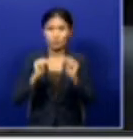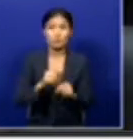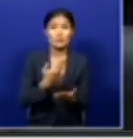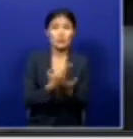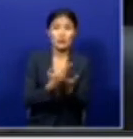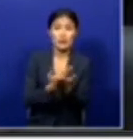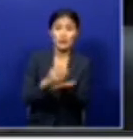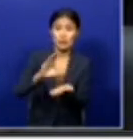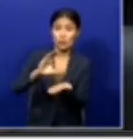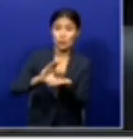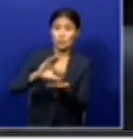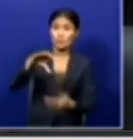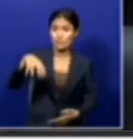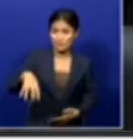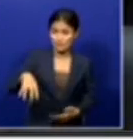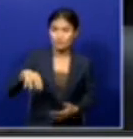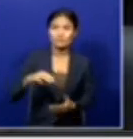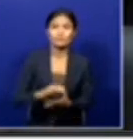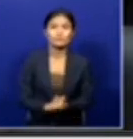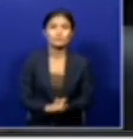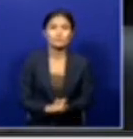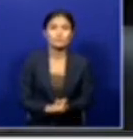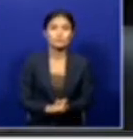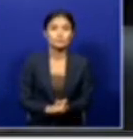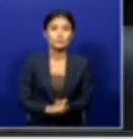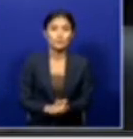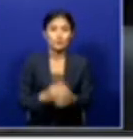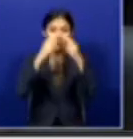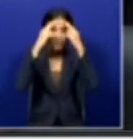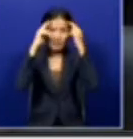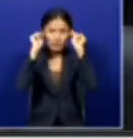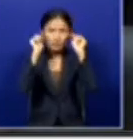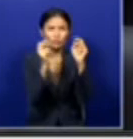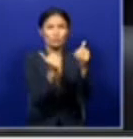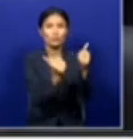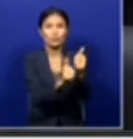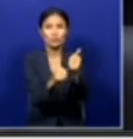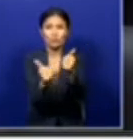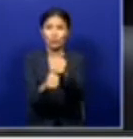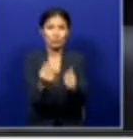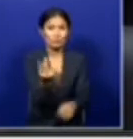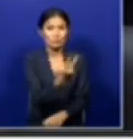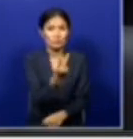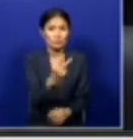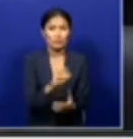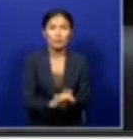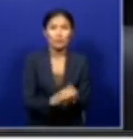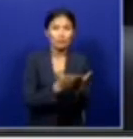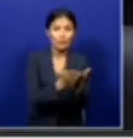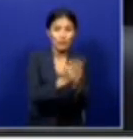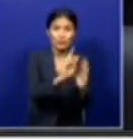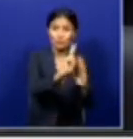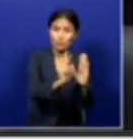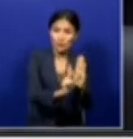ณรวมถึงท่านรองนายกทั้งสองท่านนะครับท่านรองสมคิดท่านรองวิษ